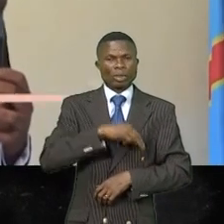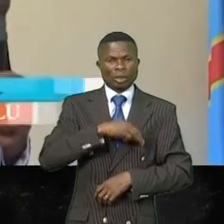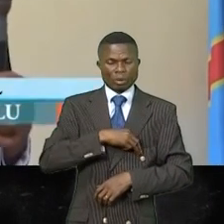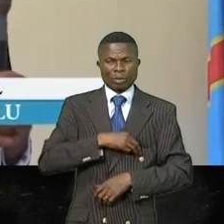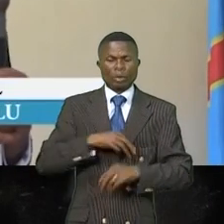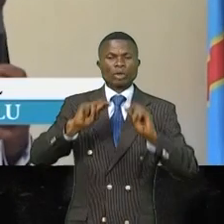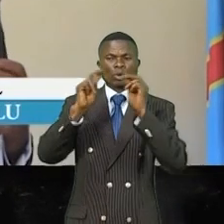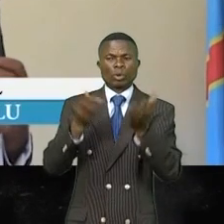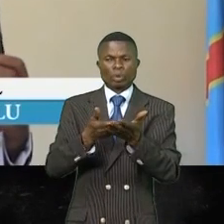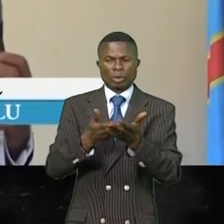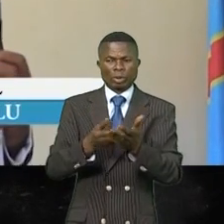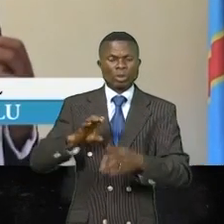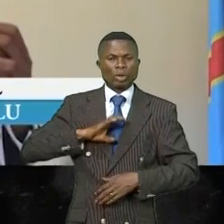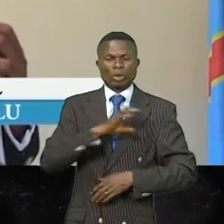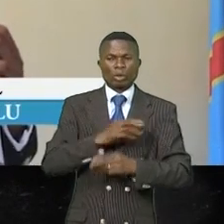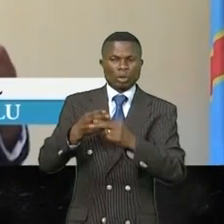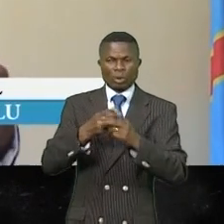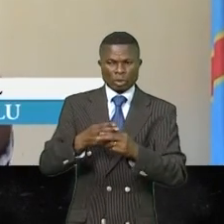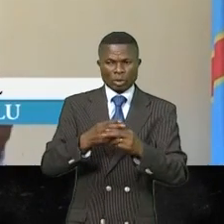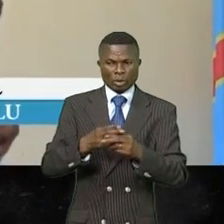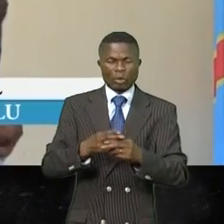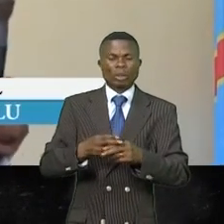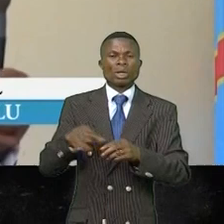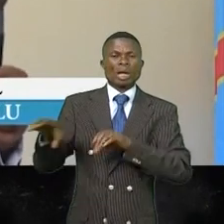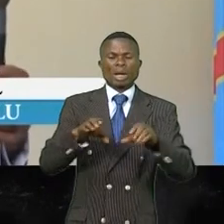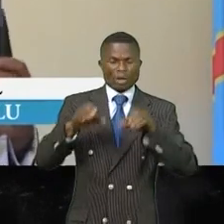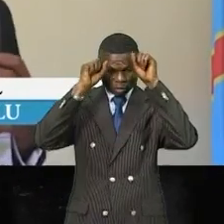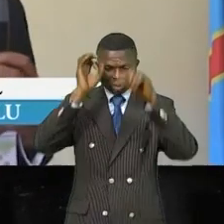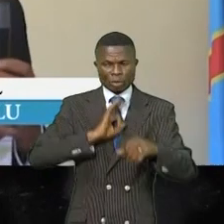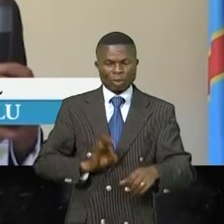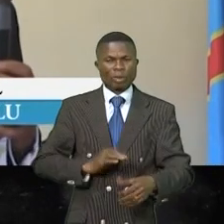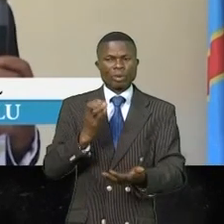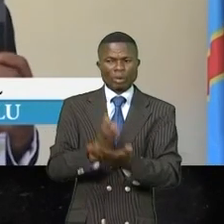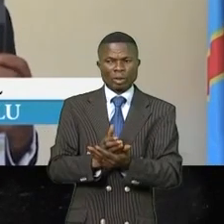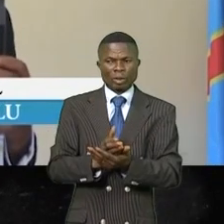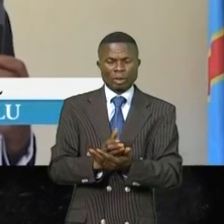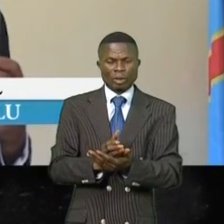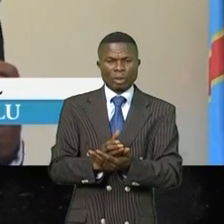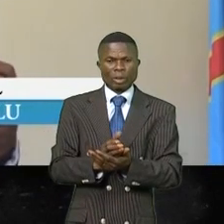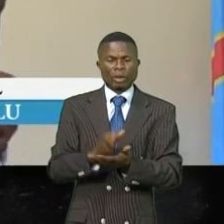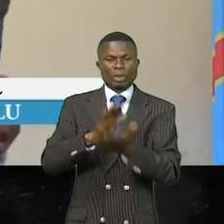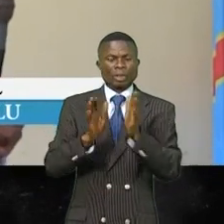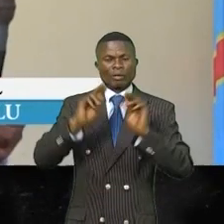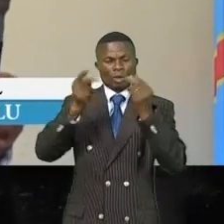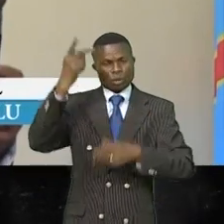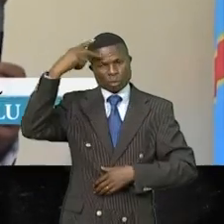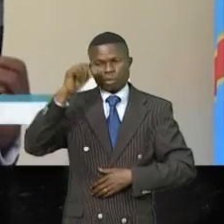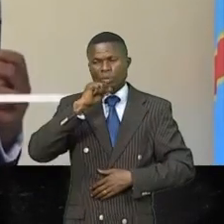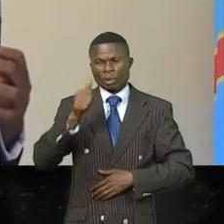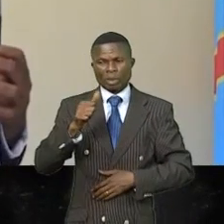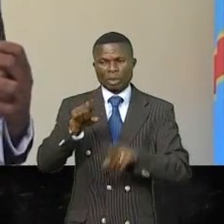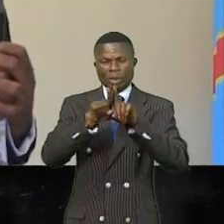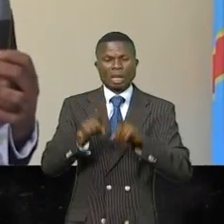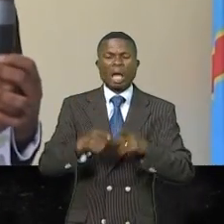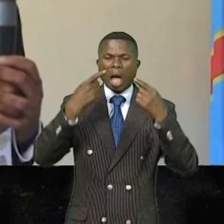COSAS. Nous disons que le comité de suivi des actions du chef de l'État n'en est pas. Ni nécessite les biens d'autrui, mais